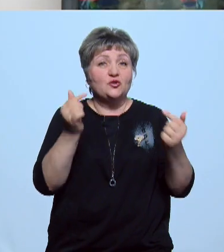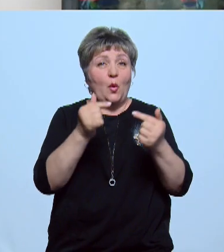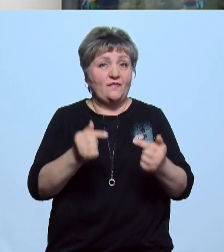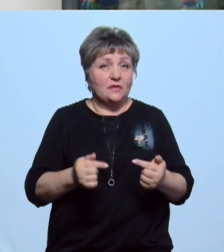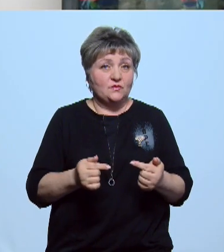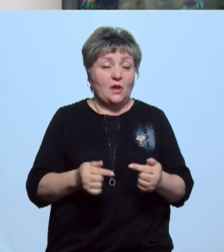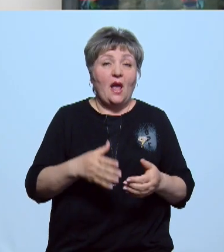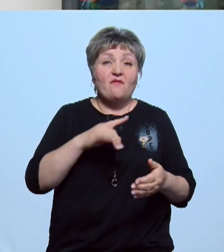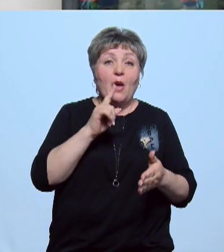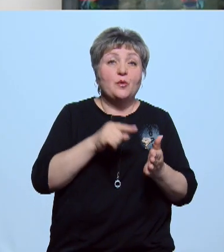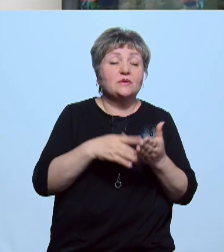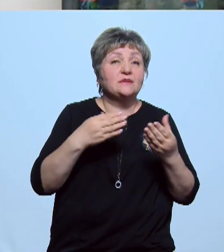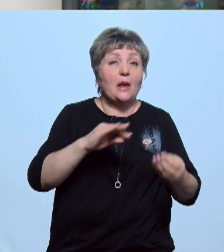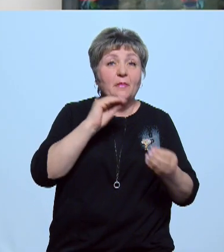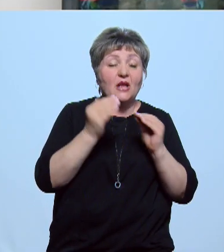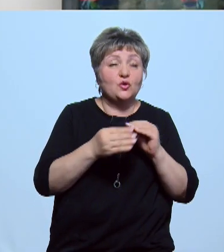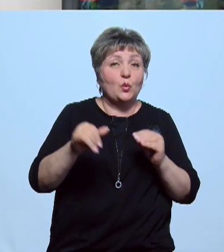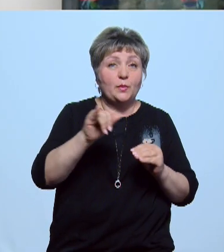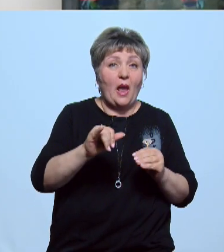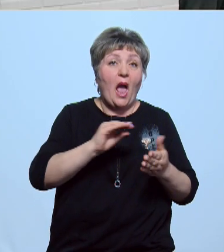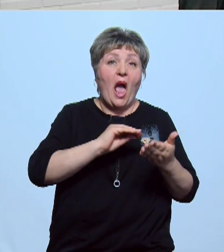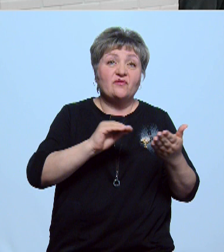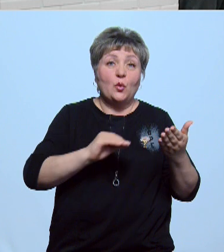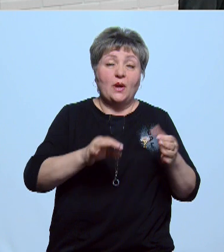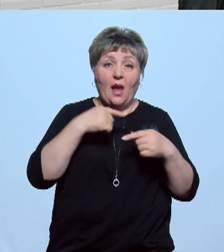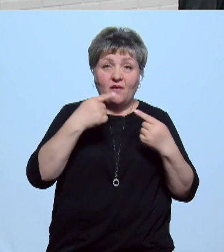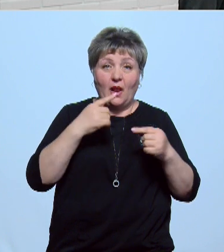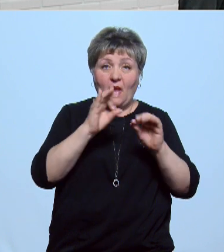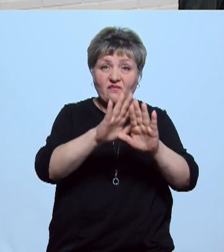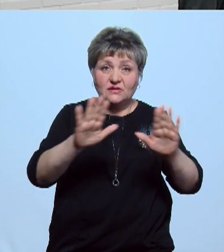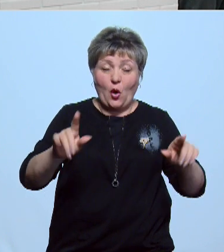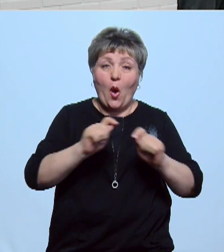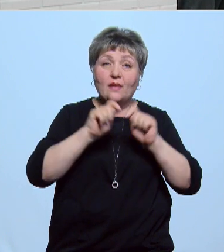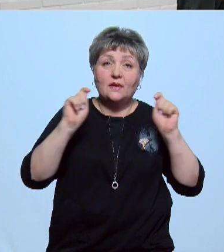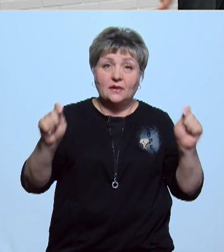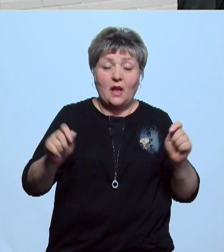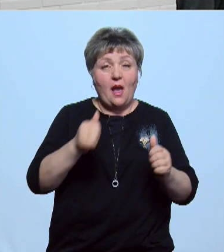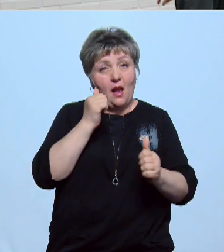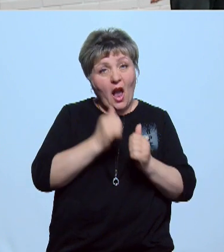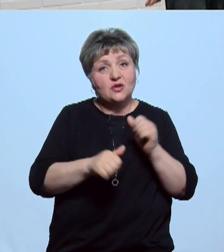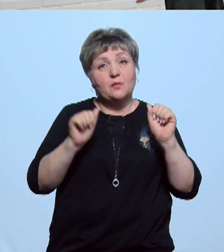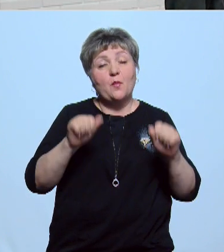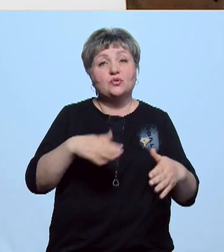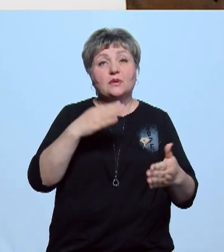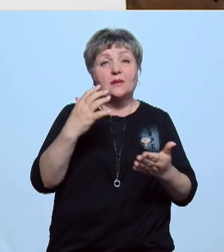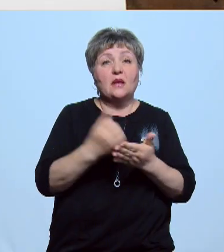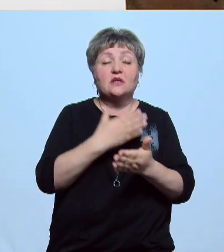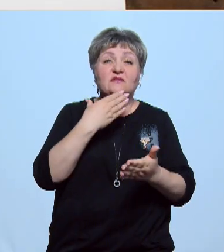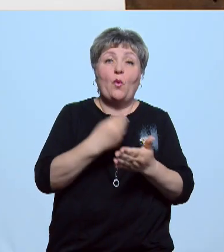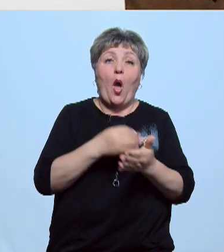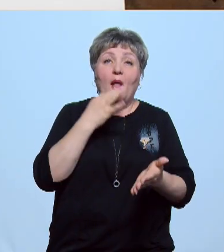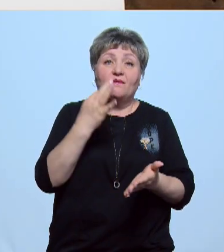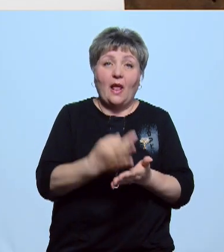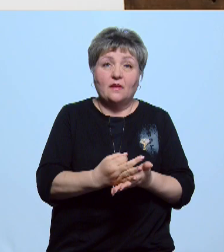соответствует. Вопрос, где прячутся удмурты, говорят авторы выставки, открытый, и каждый может найти здесь свой ответ.